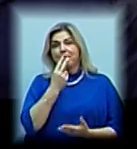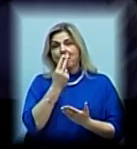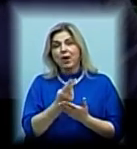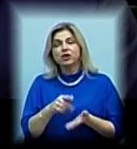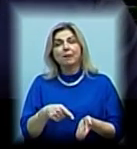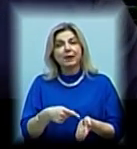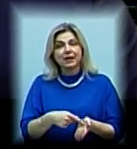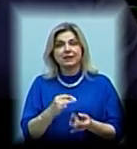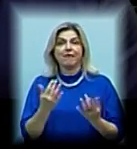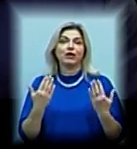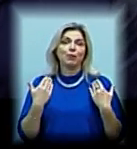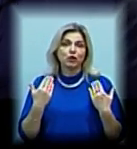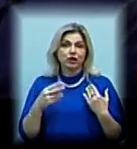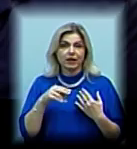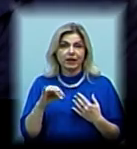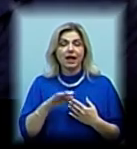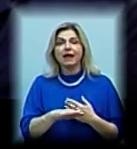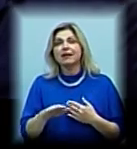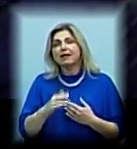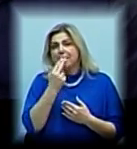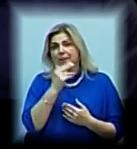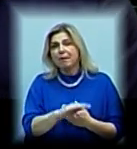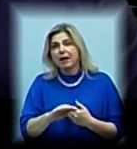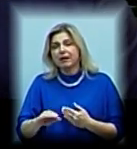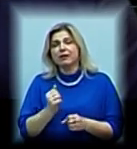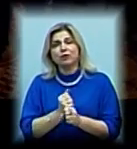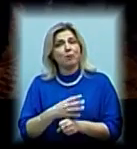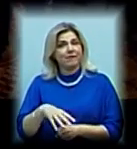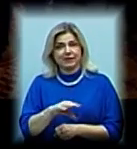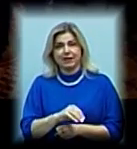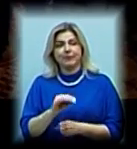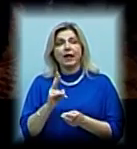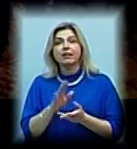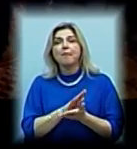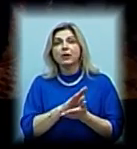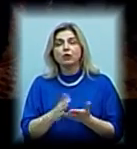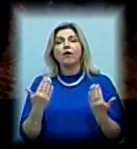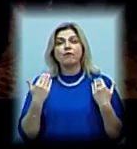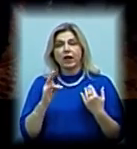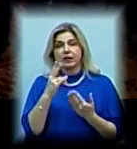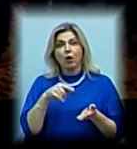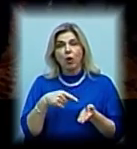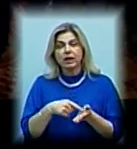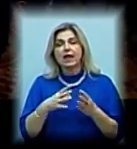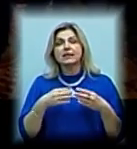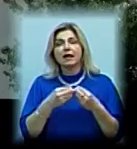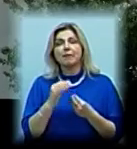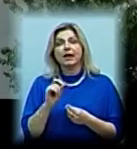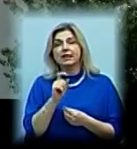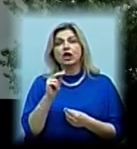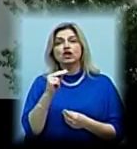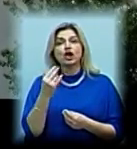місто, відпочили, дітки маленькі є, зробимо все. Про безкоштовний відпочинок в Миколаєві з сімей з